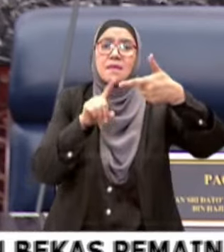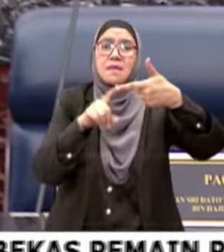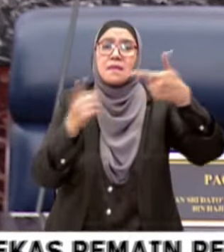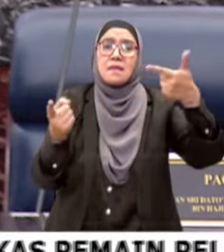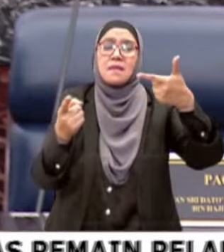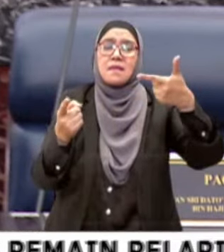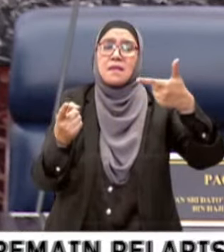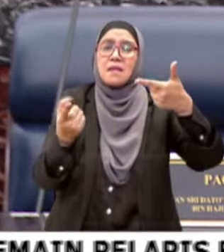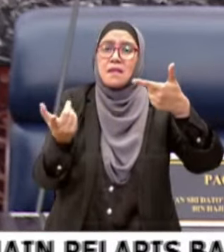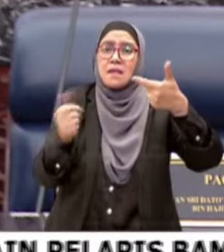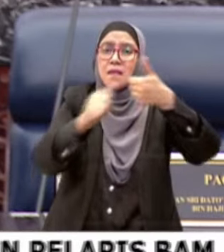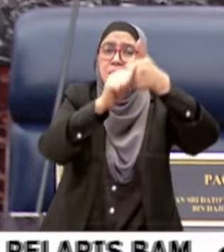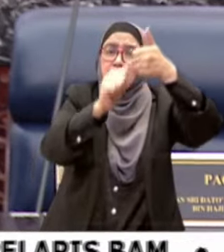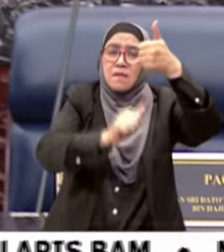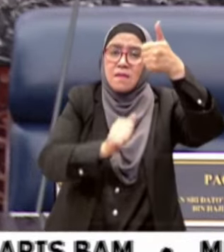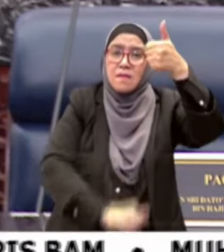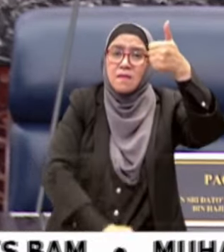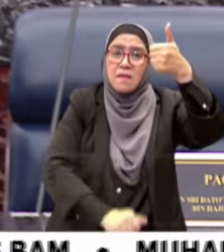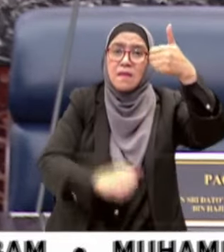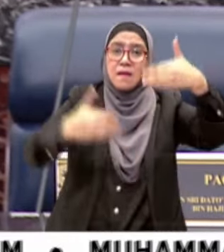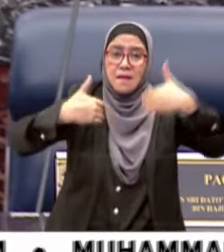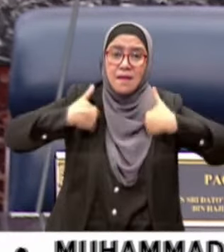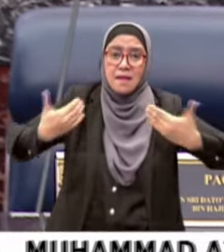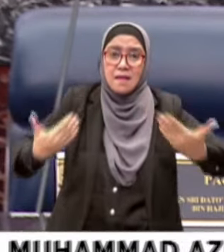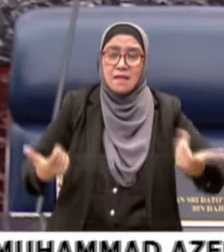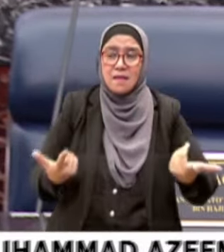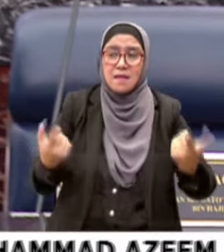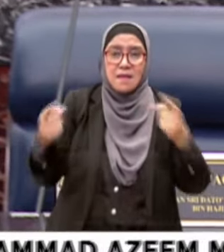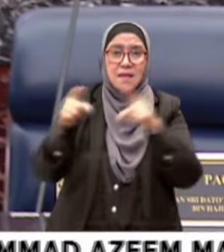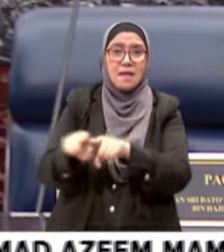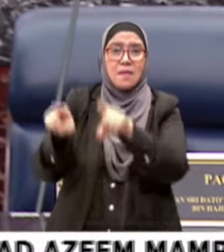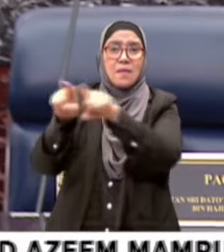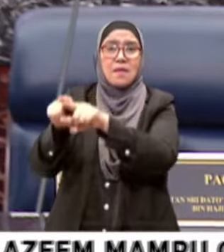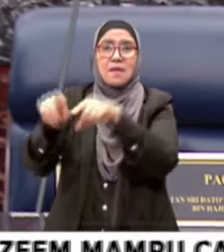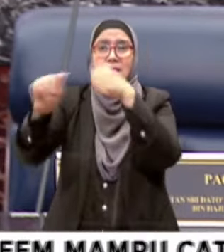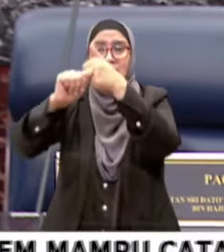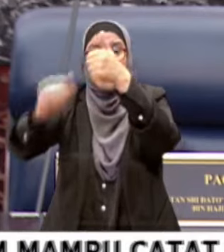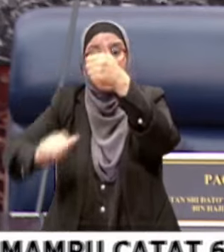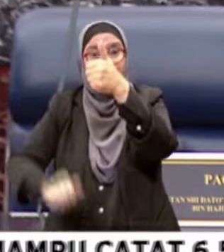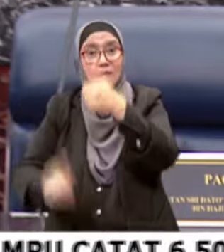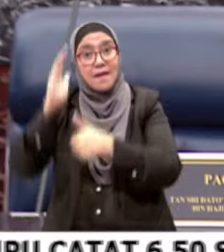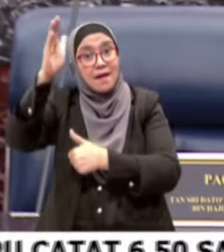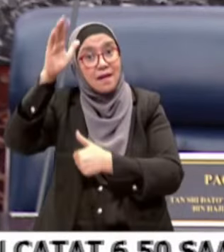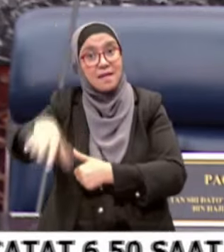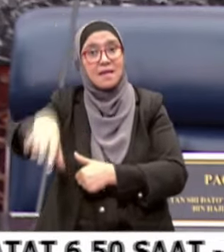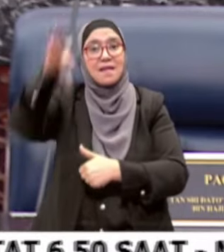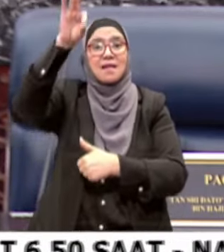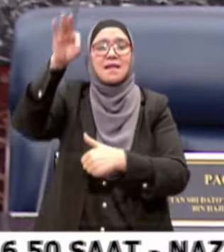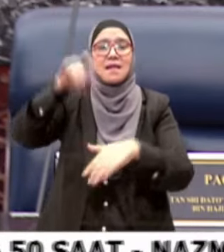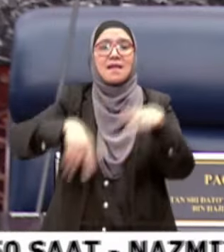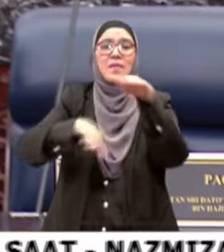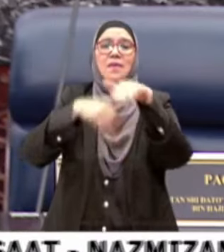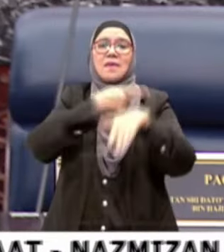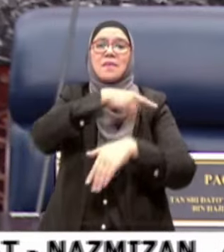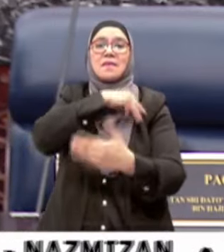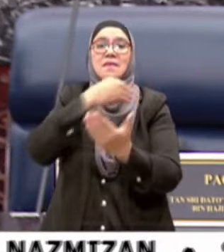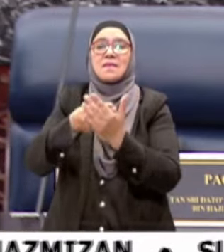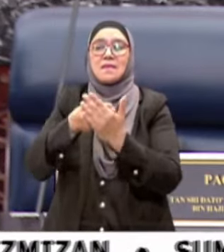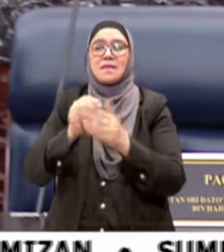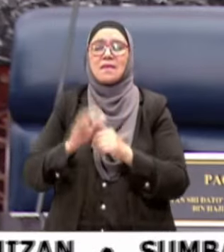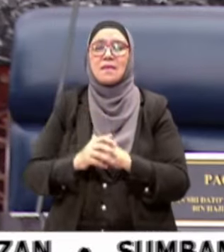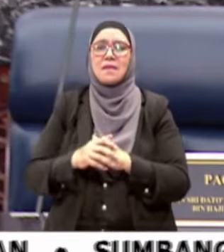datang kuasa yang ada mtn itu sama dengan kementerian keuangan karena